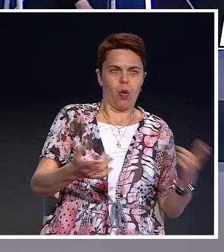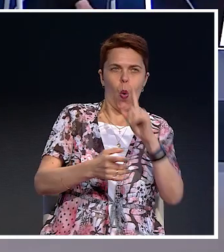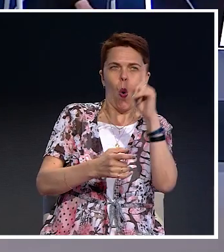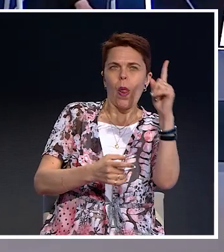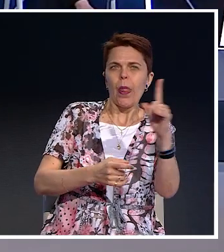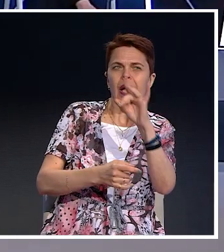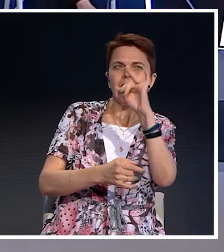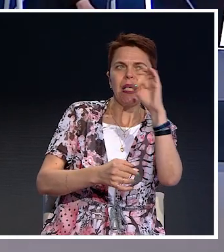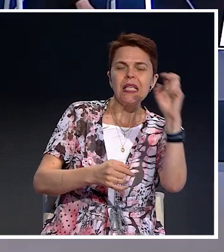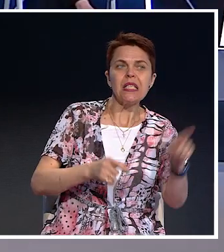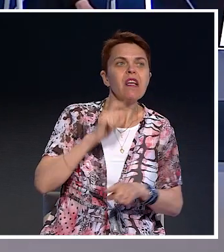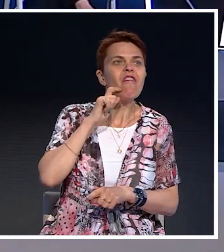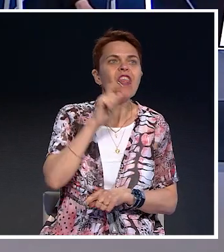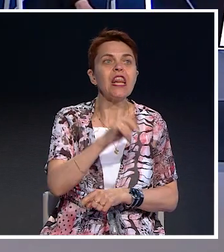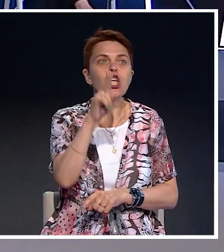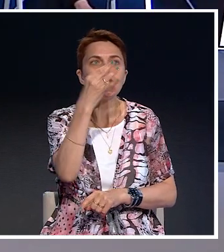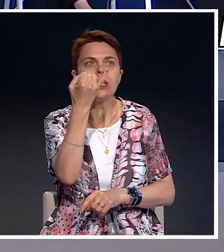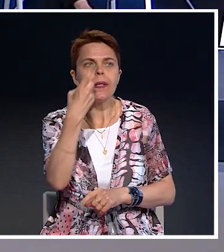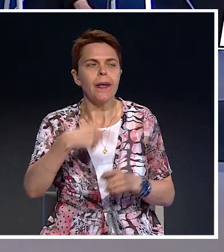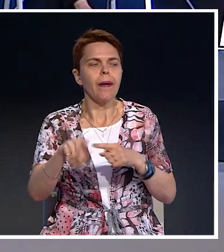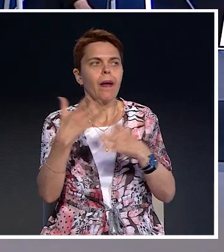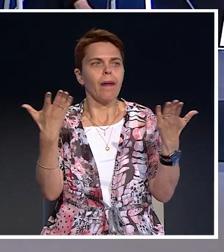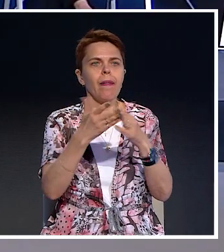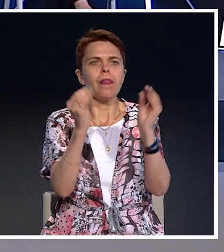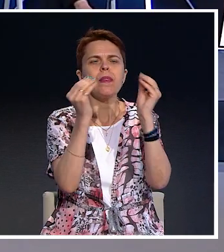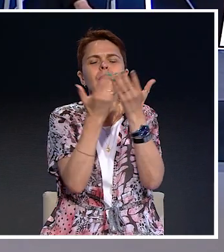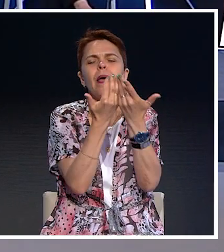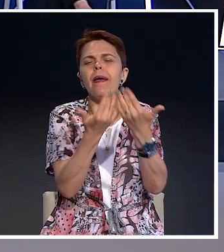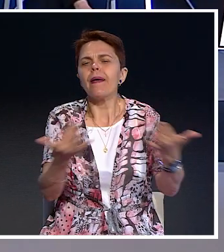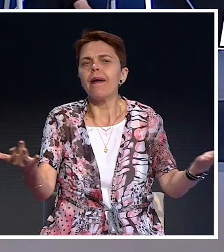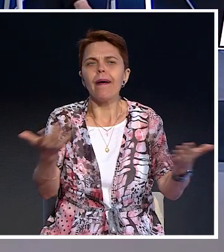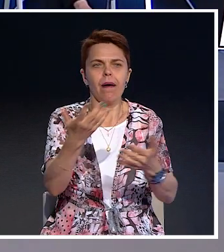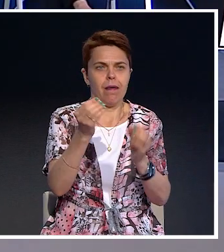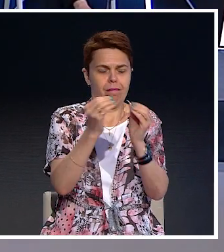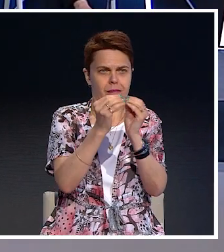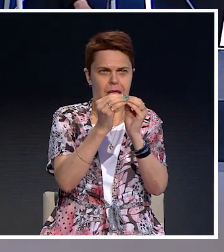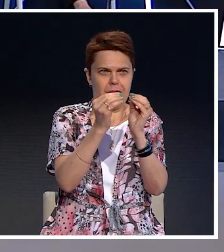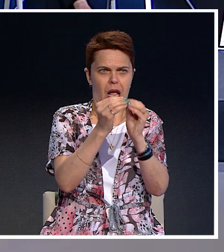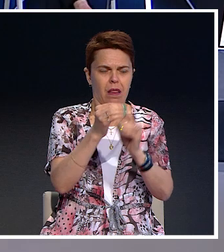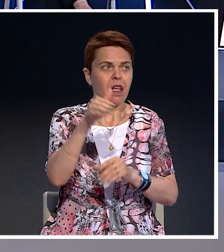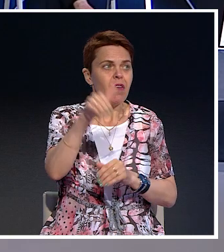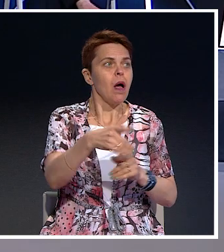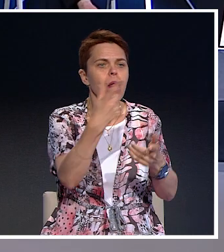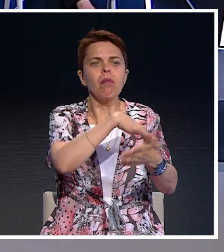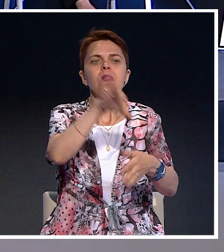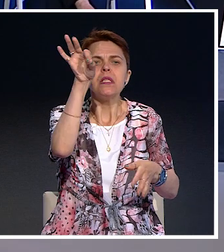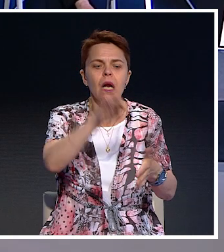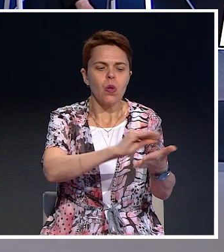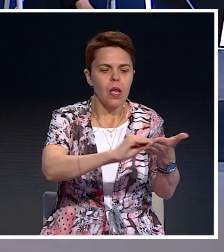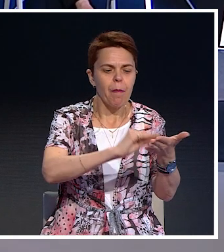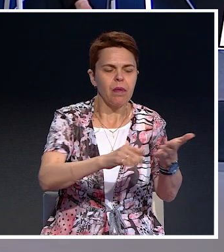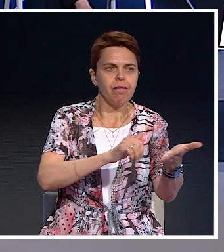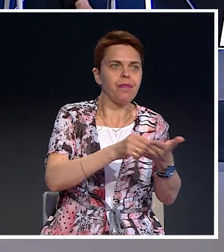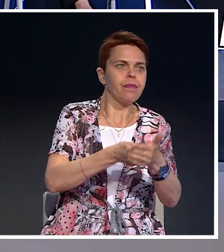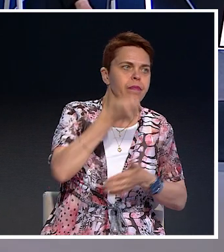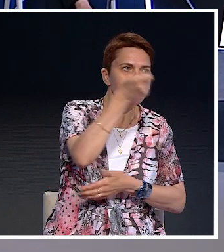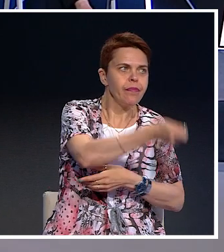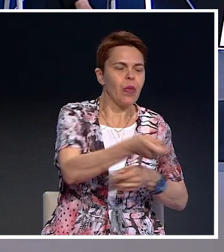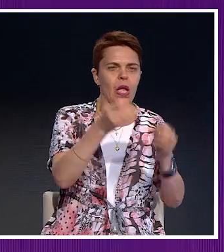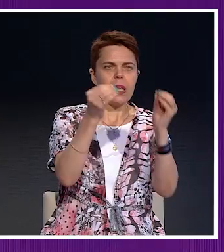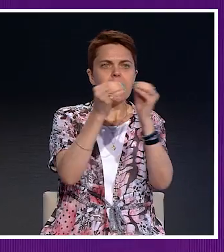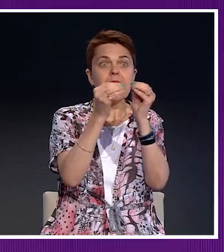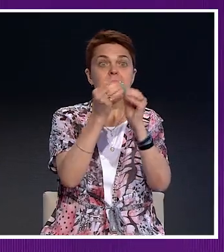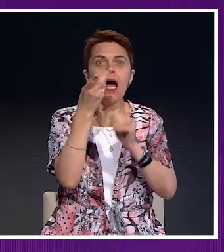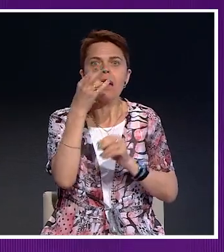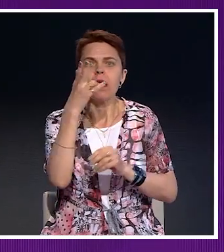з рад Вінниччини, коли декілька десятків кандидатів написали одномоментну заяву про відмову від